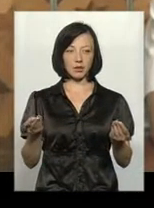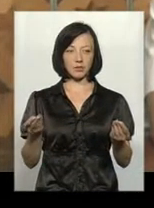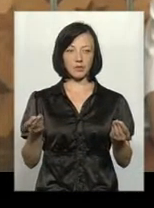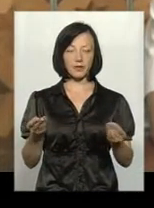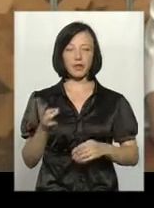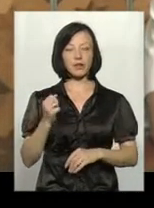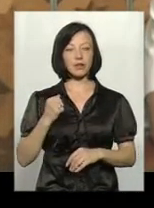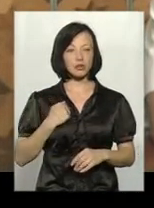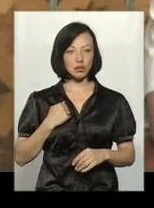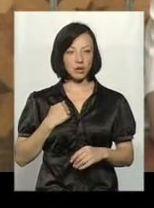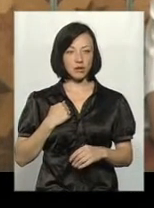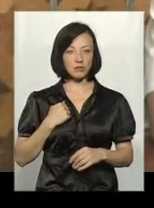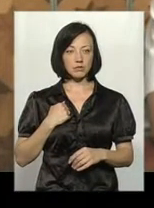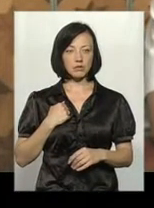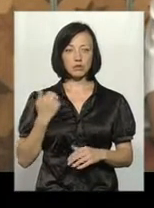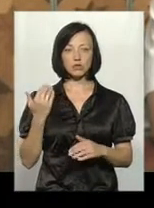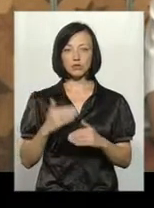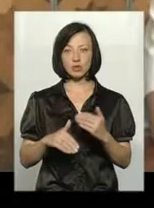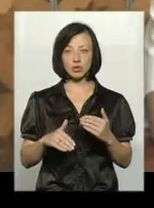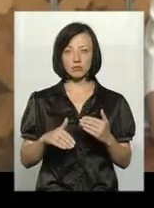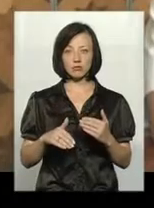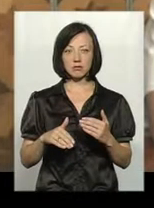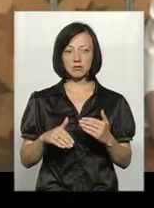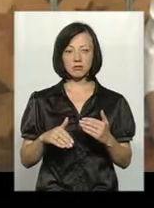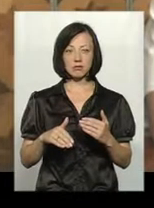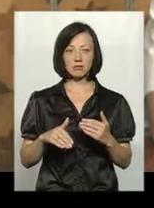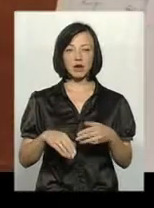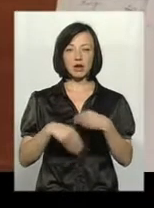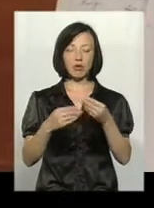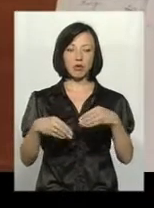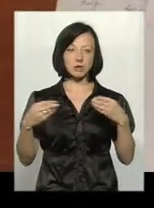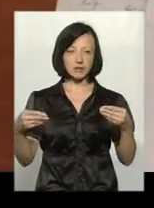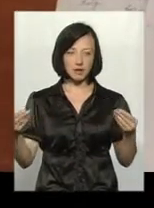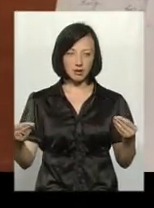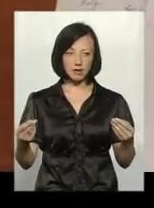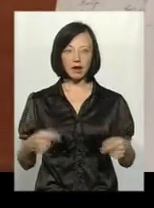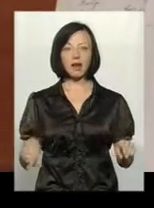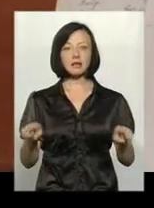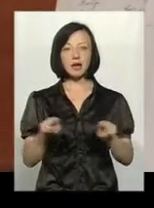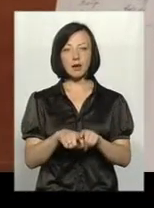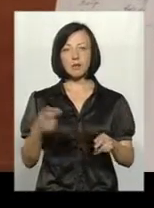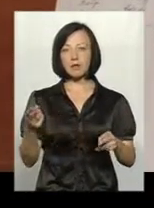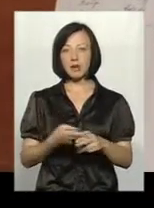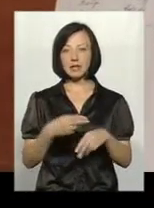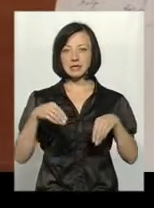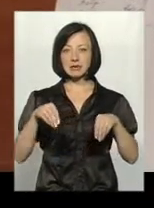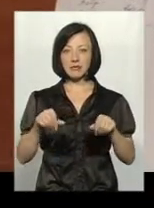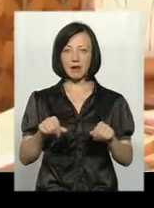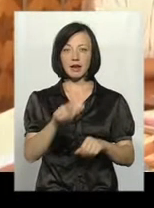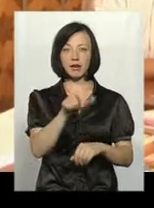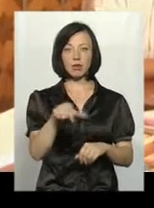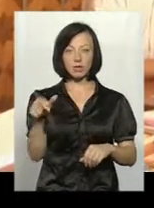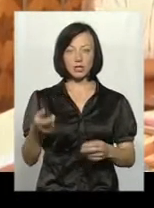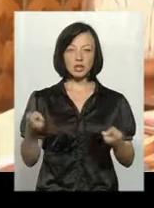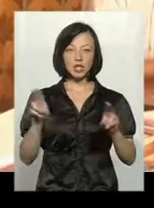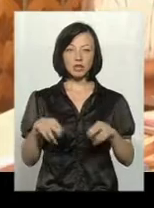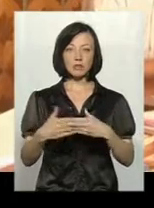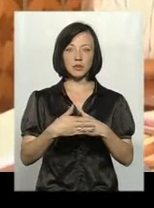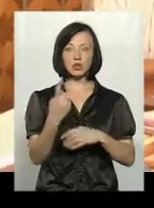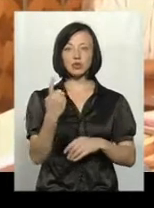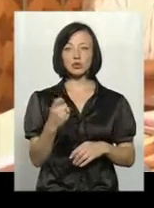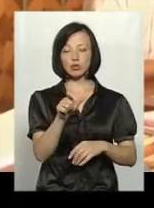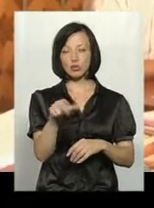На жаль, вже роздані. А таких досі безземельних селян залишилося майже сотня. Без